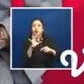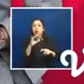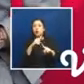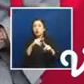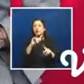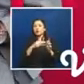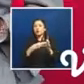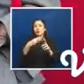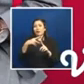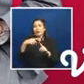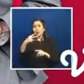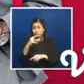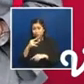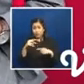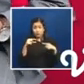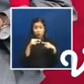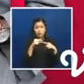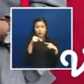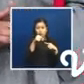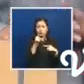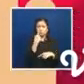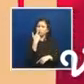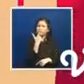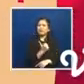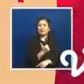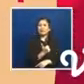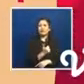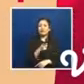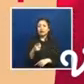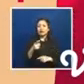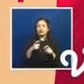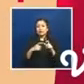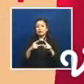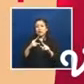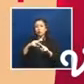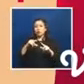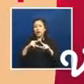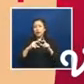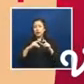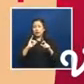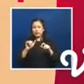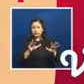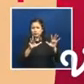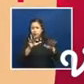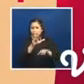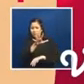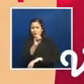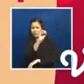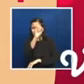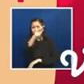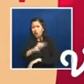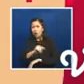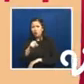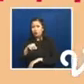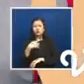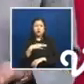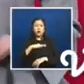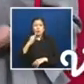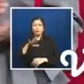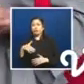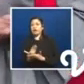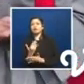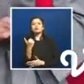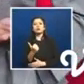kadar oksigen dalam darah sangat diperlukan. Saturasi oksigen di bawah 95% membahayakan nyawa. Karena kekurangan oksigen